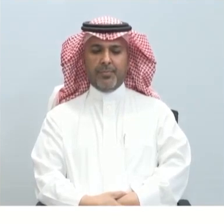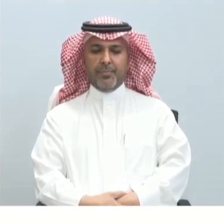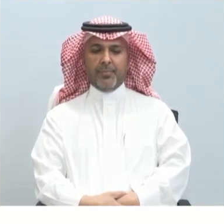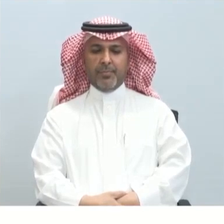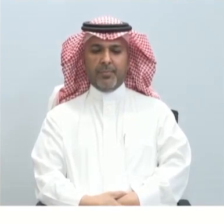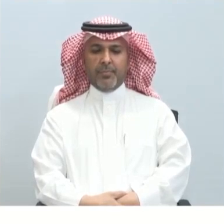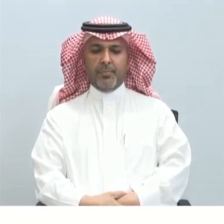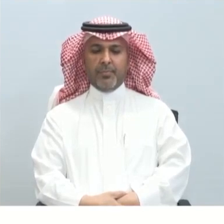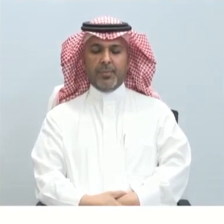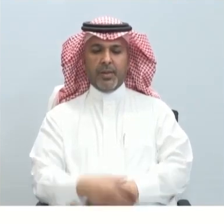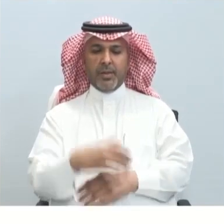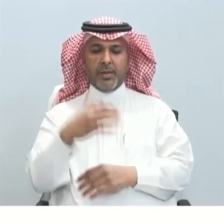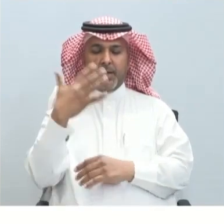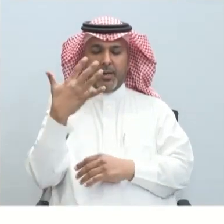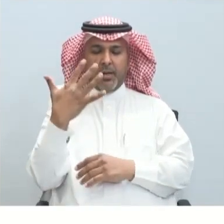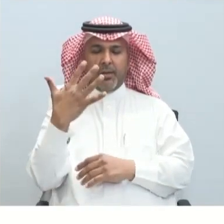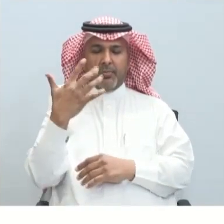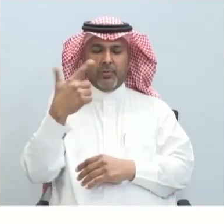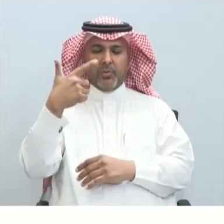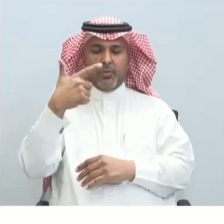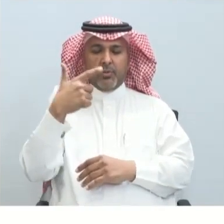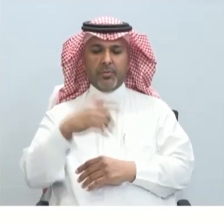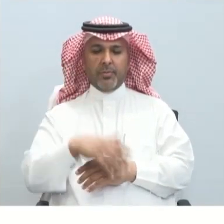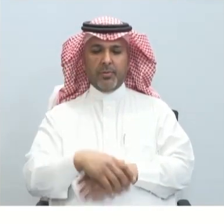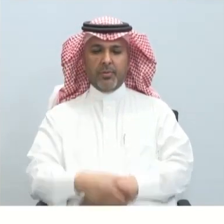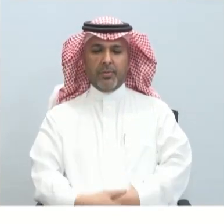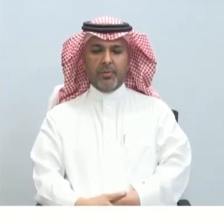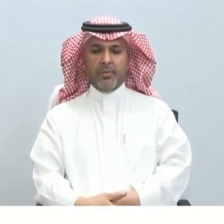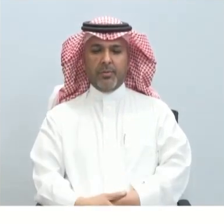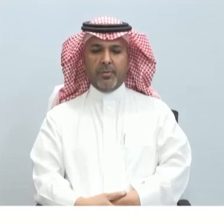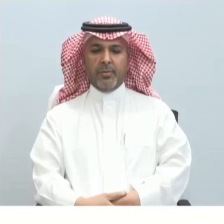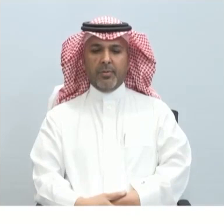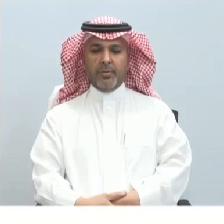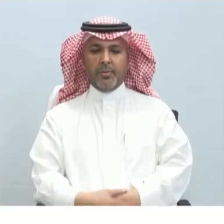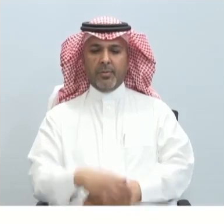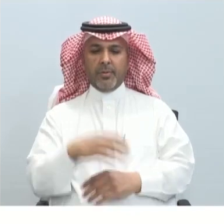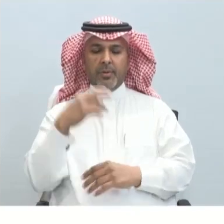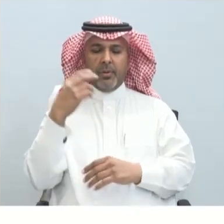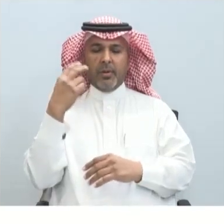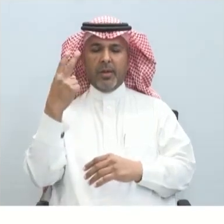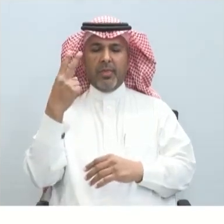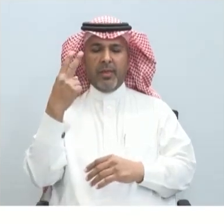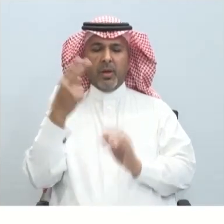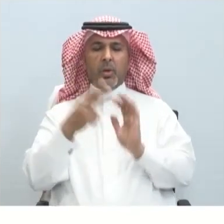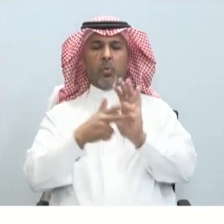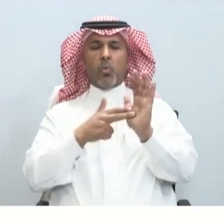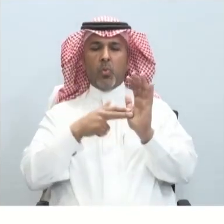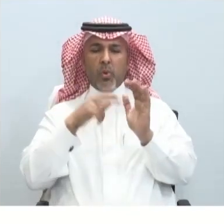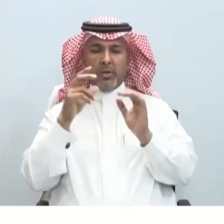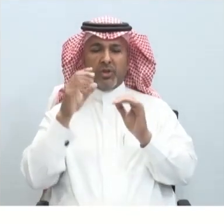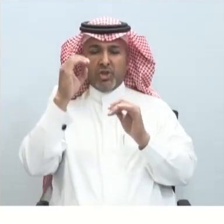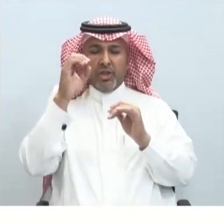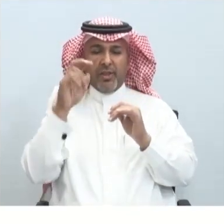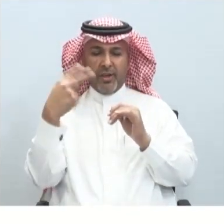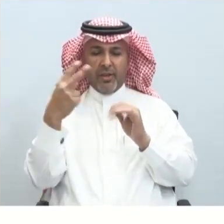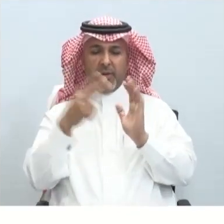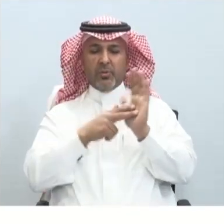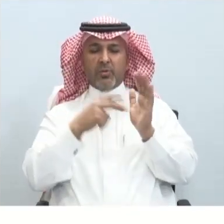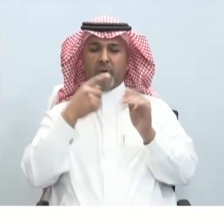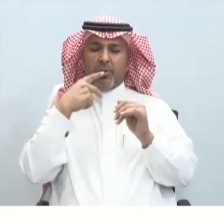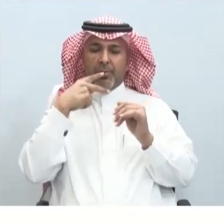حيطلع الجواب 106 تقريبا 106.1 يعني حيكون مئه